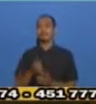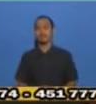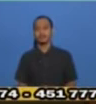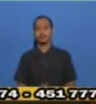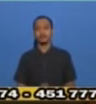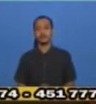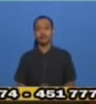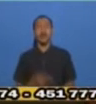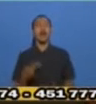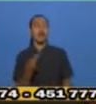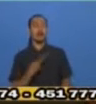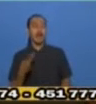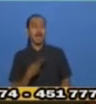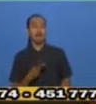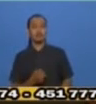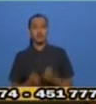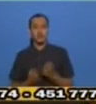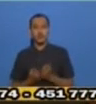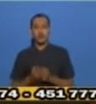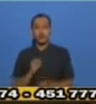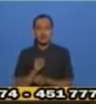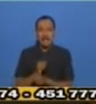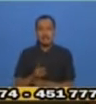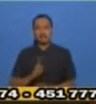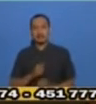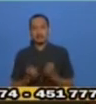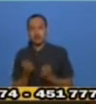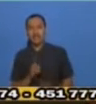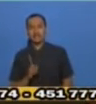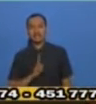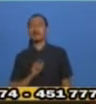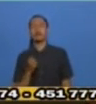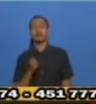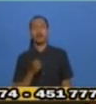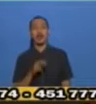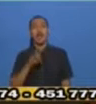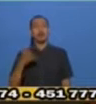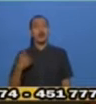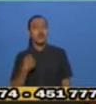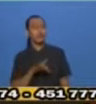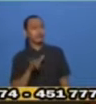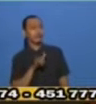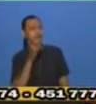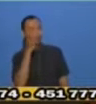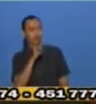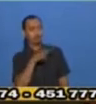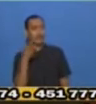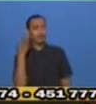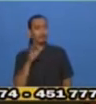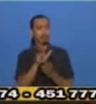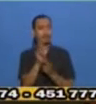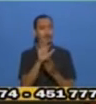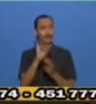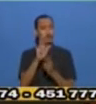bekerja sendiri, harus ada yang seperti Bu Nuning kan gitu ya, semangat untuk membantu.